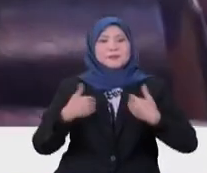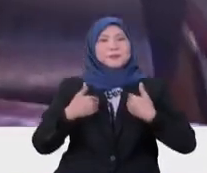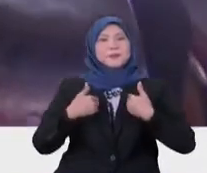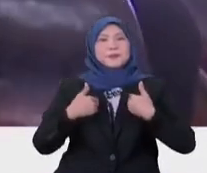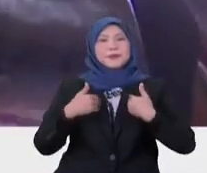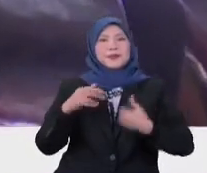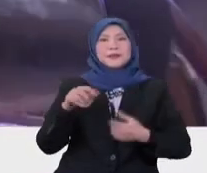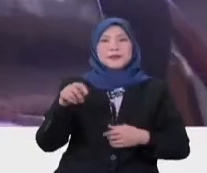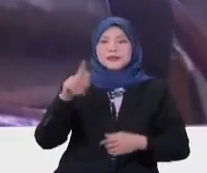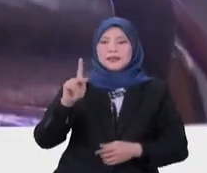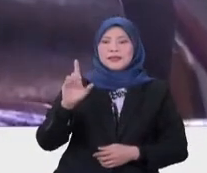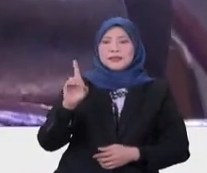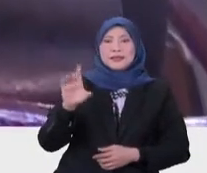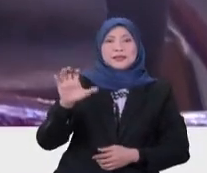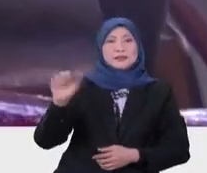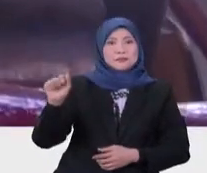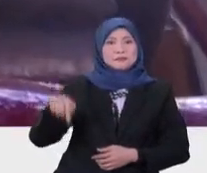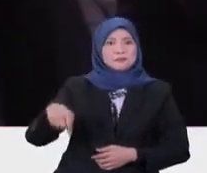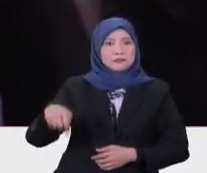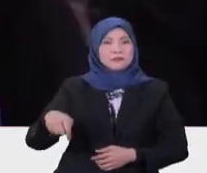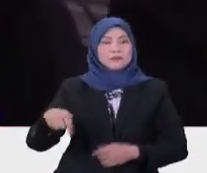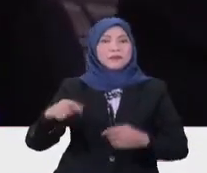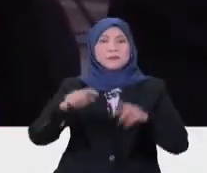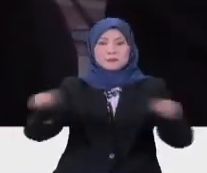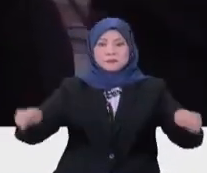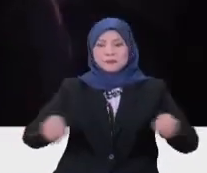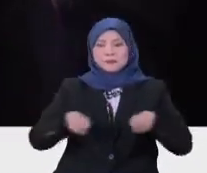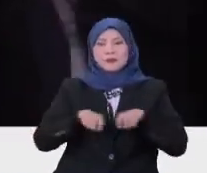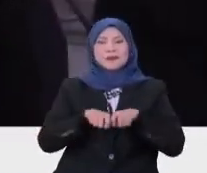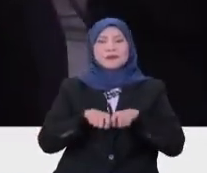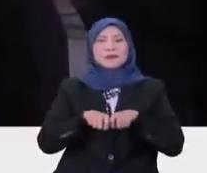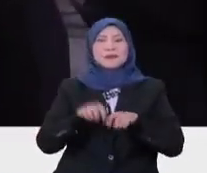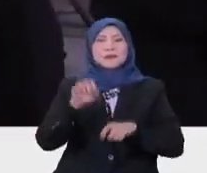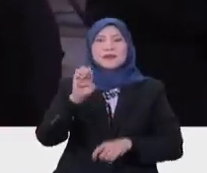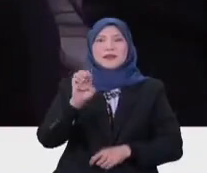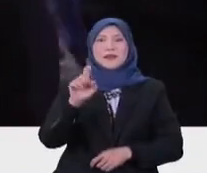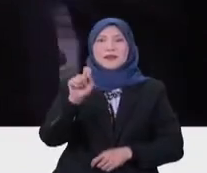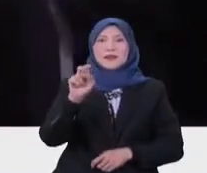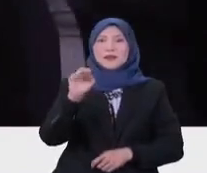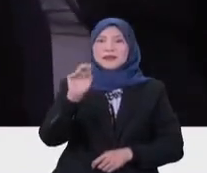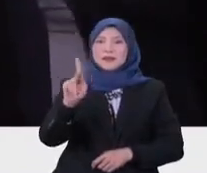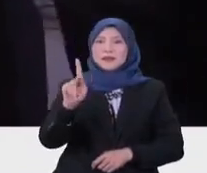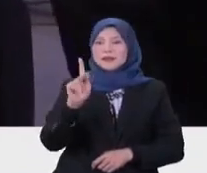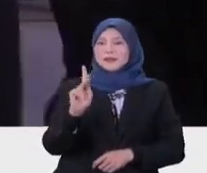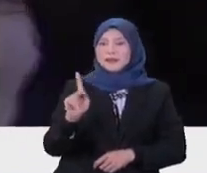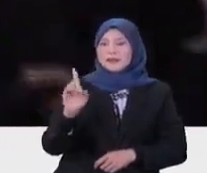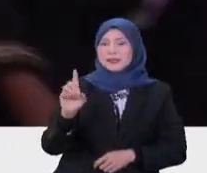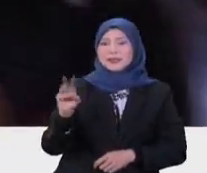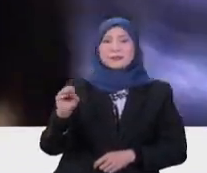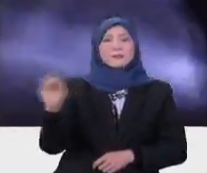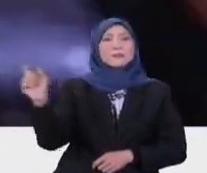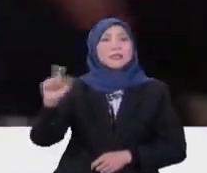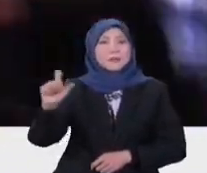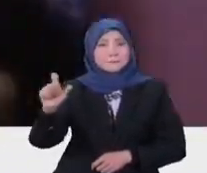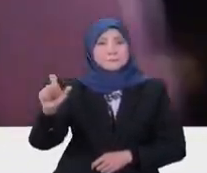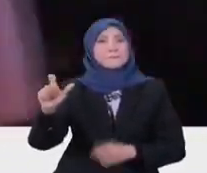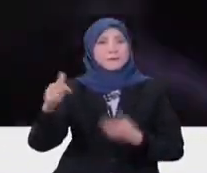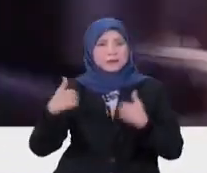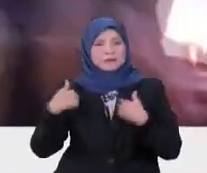di Kedisi ini adalah salah satu rumpun etnik KDM yang Muslim,